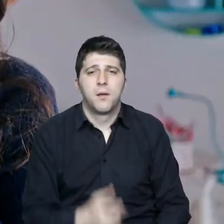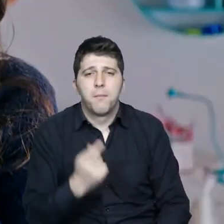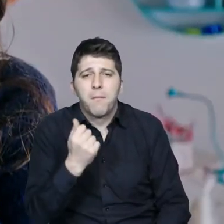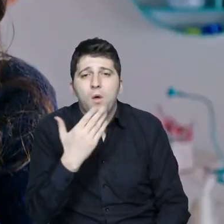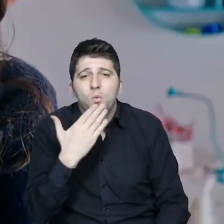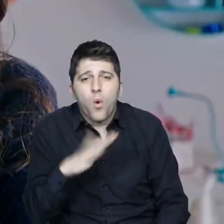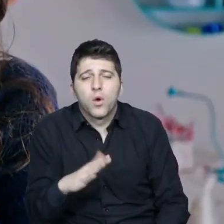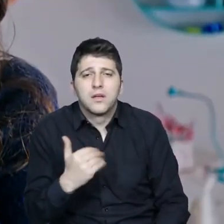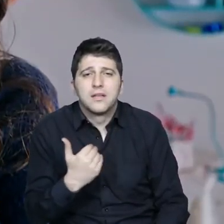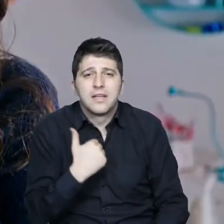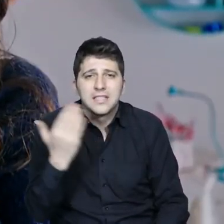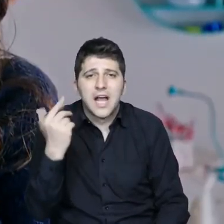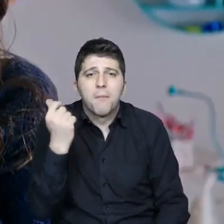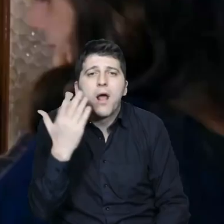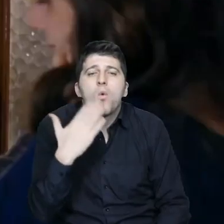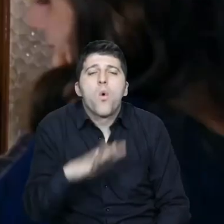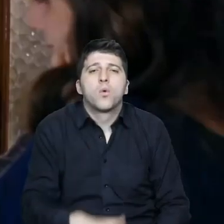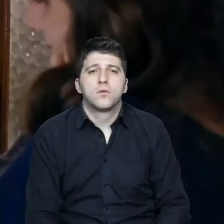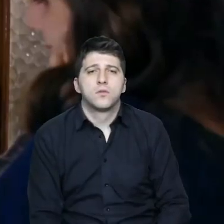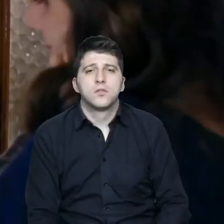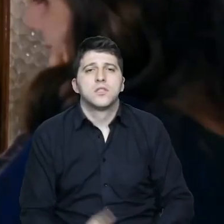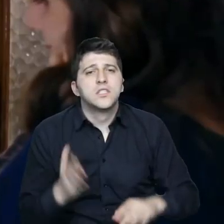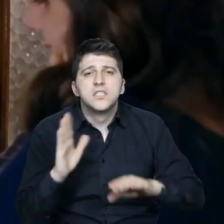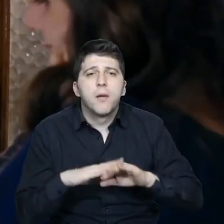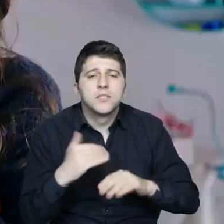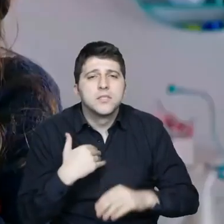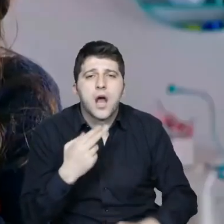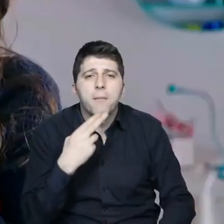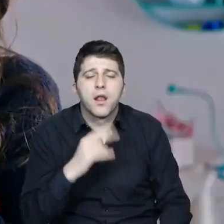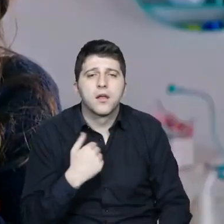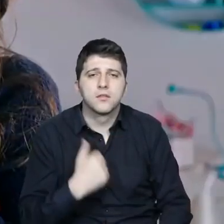olmadığı gibi gelecek bir paramız da yok. Ne yapacağız biz abla?